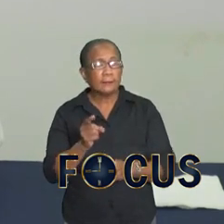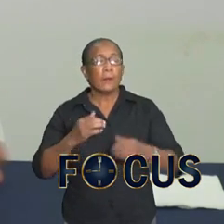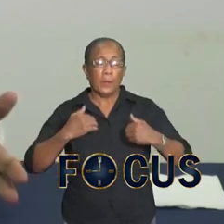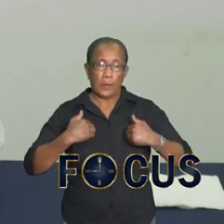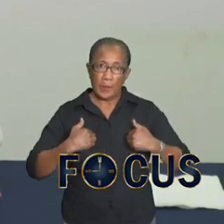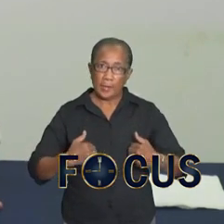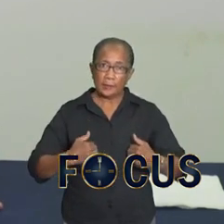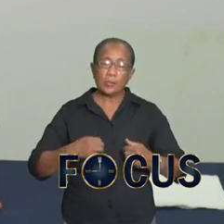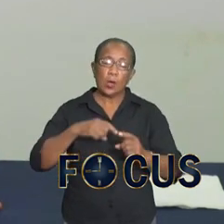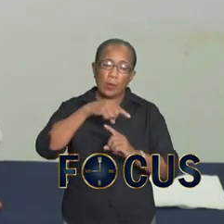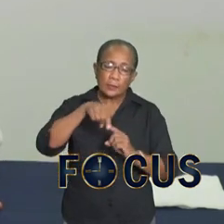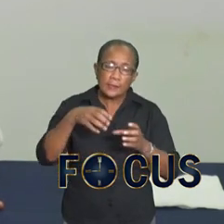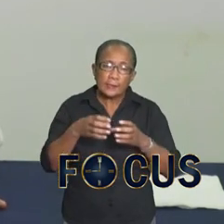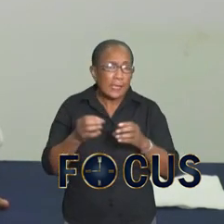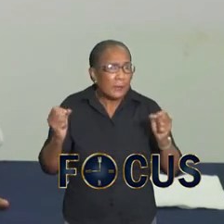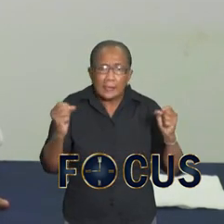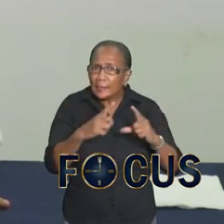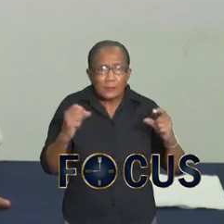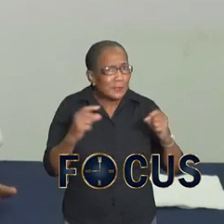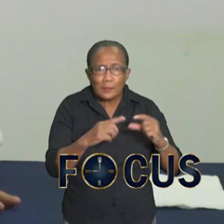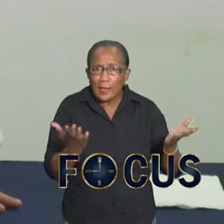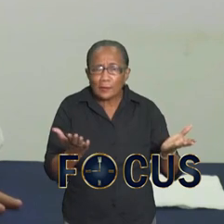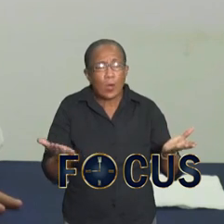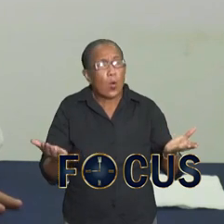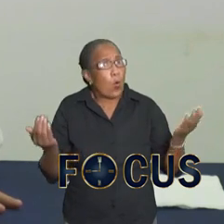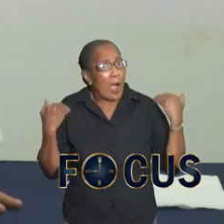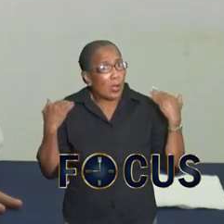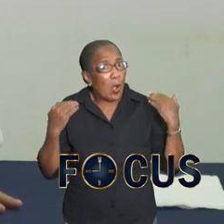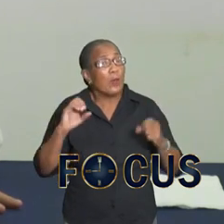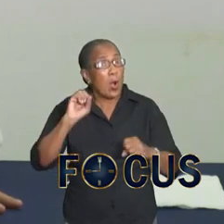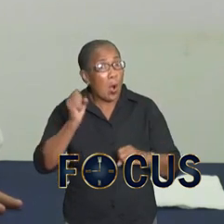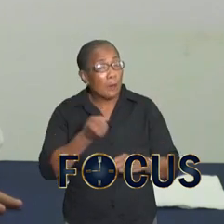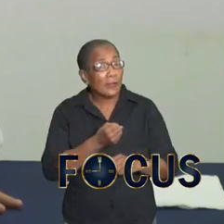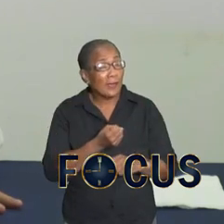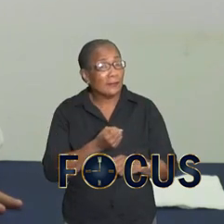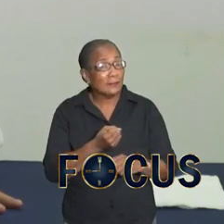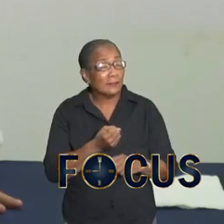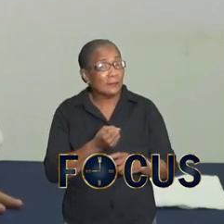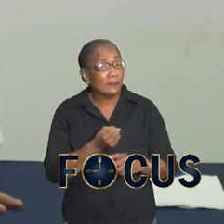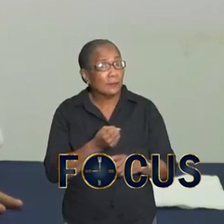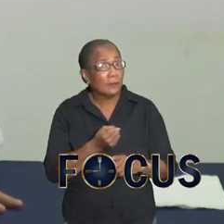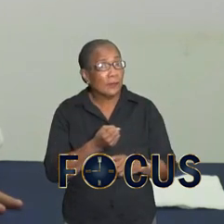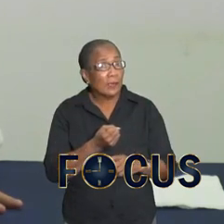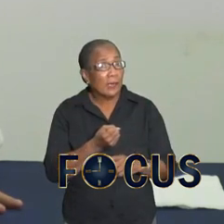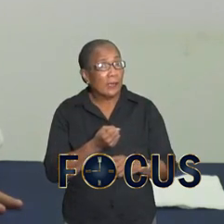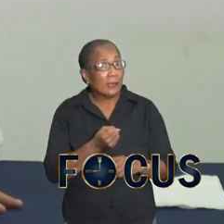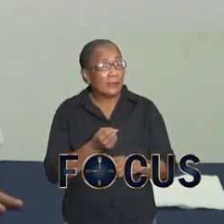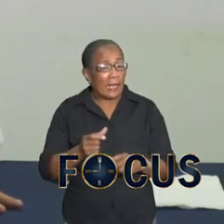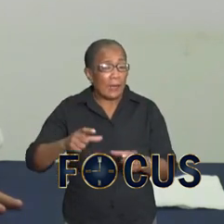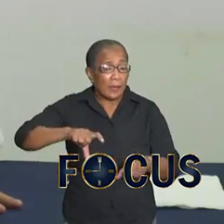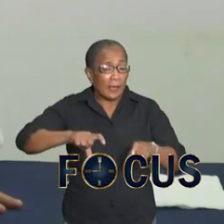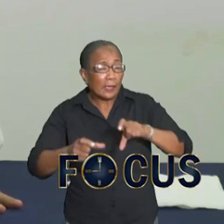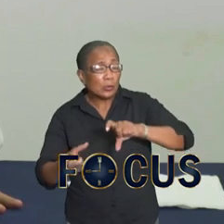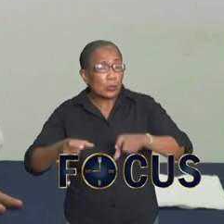niet om zich heen niet zo besmet. Waarom? Omdat we dat denken. Er is in het laboratorium gebleken in